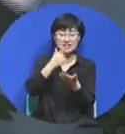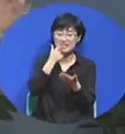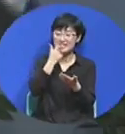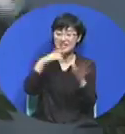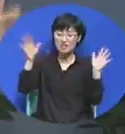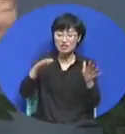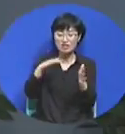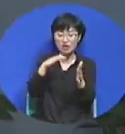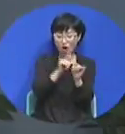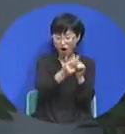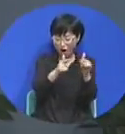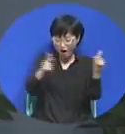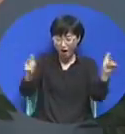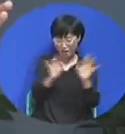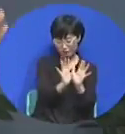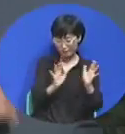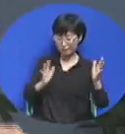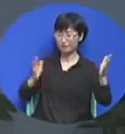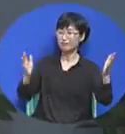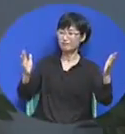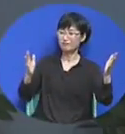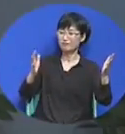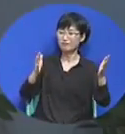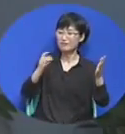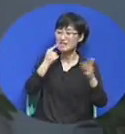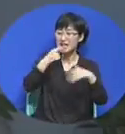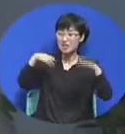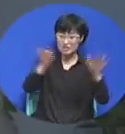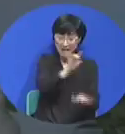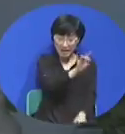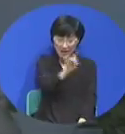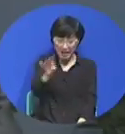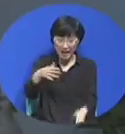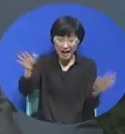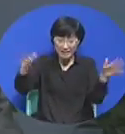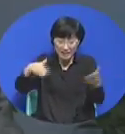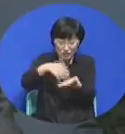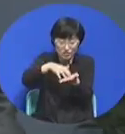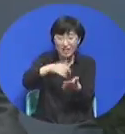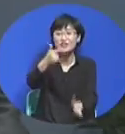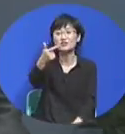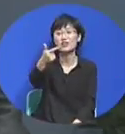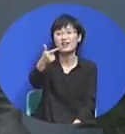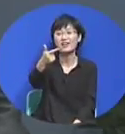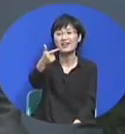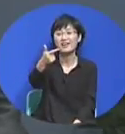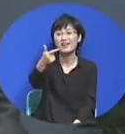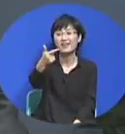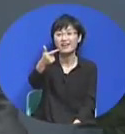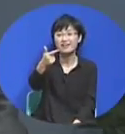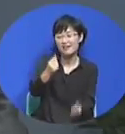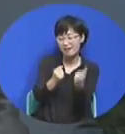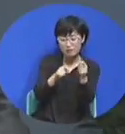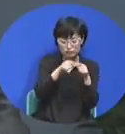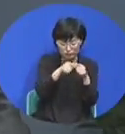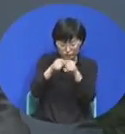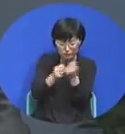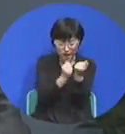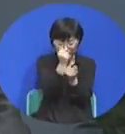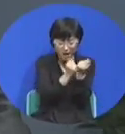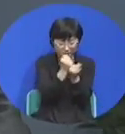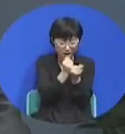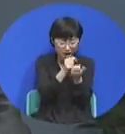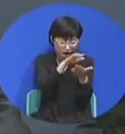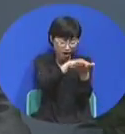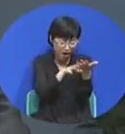입을 하나는 뭐 발을 하나는 음성을 들리잖아요. We see that the seraphim as well the cherubim with their six wings with two they cover their face with their feet and they speak